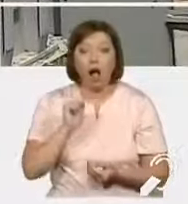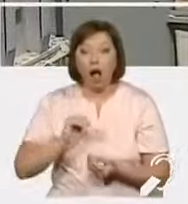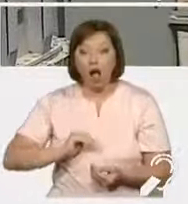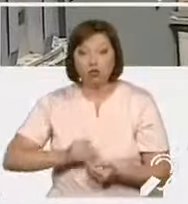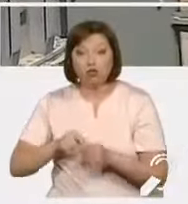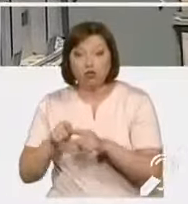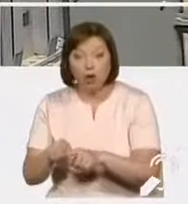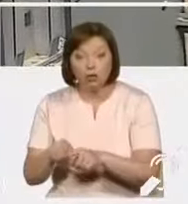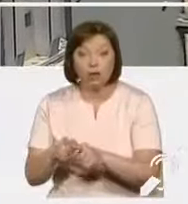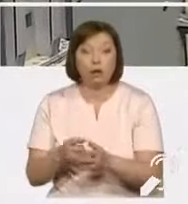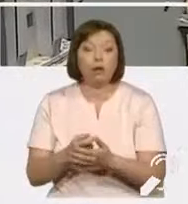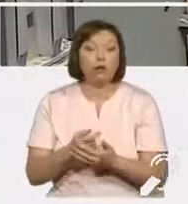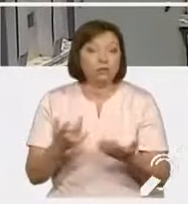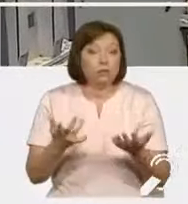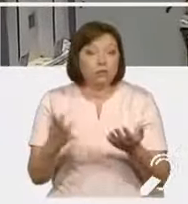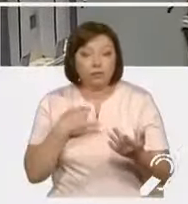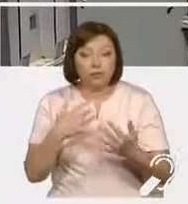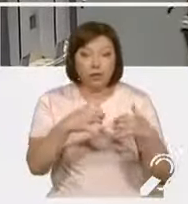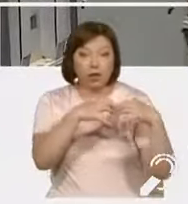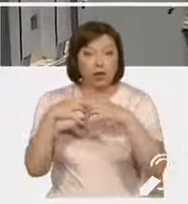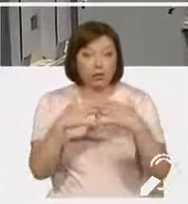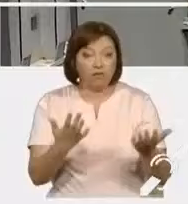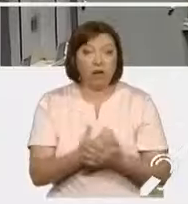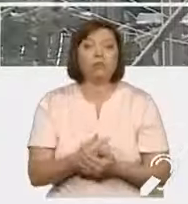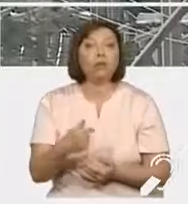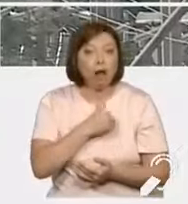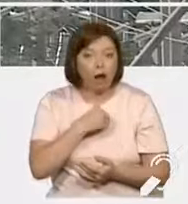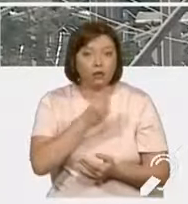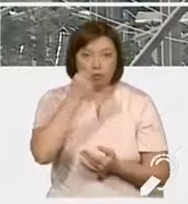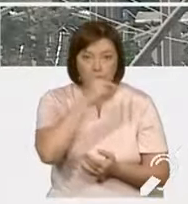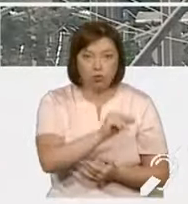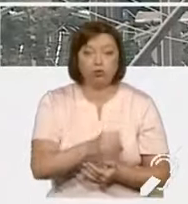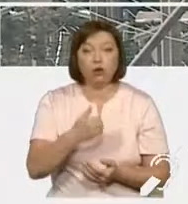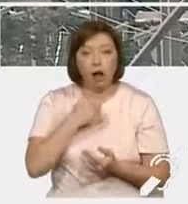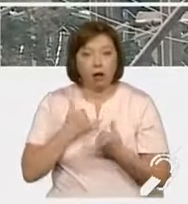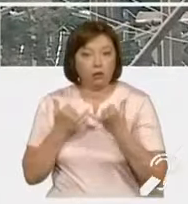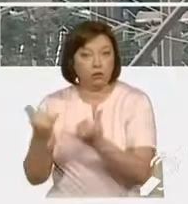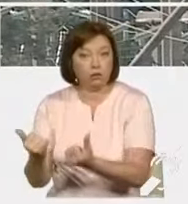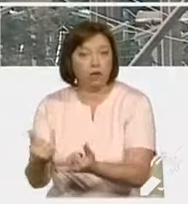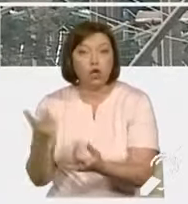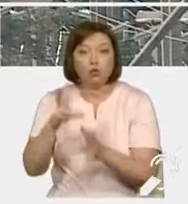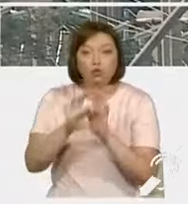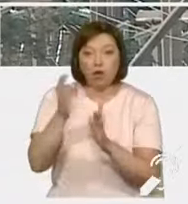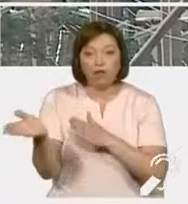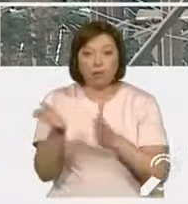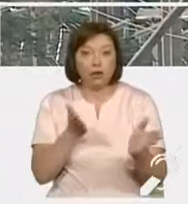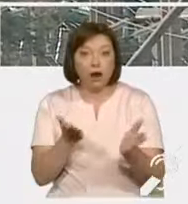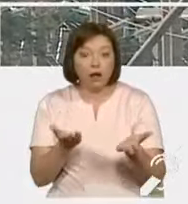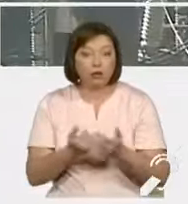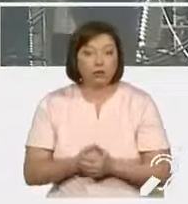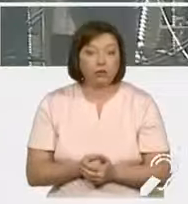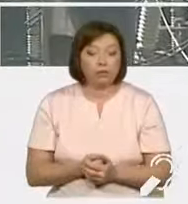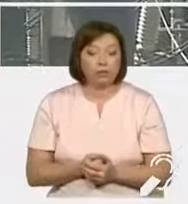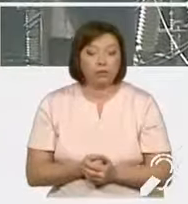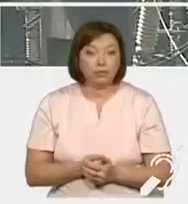aduce eficiență. Noi ne dorim o eficiență, o performanță. Sau pe noi ne avantajează